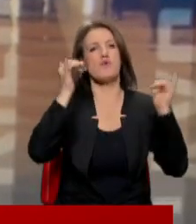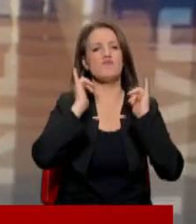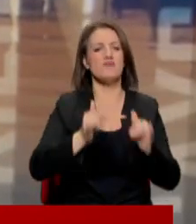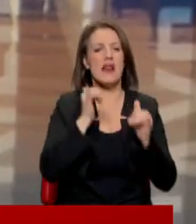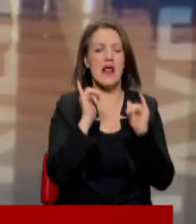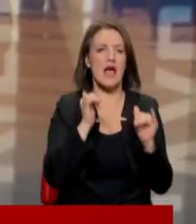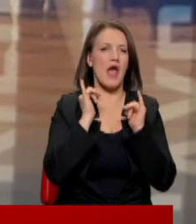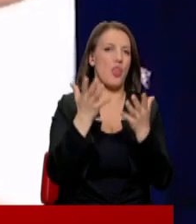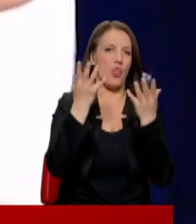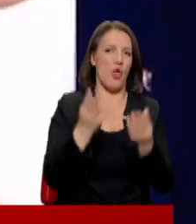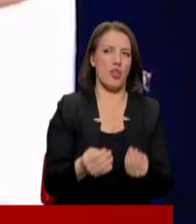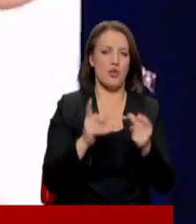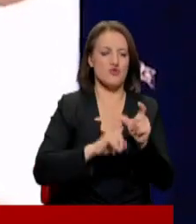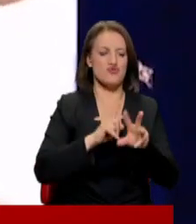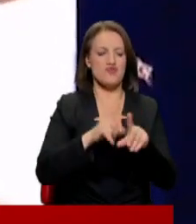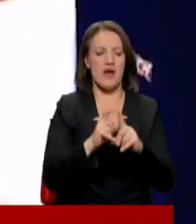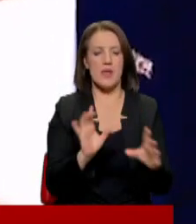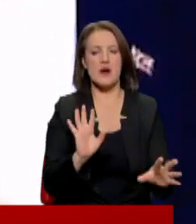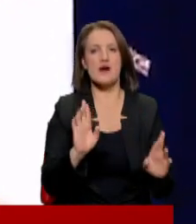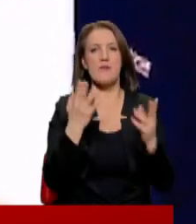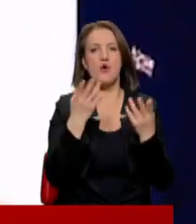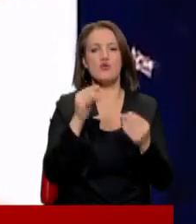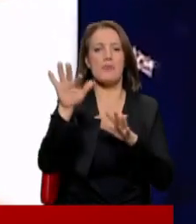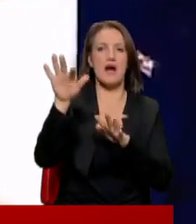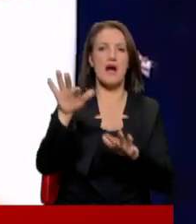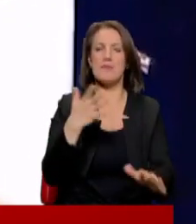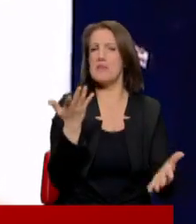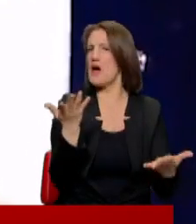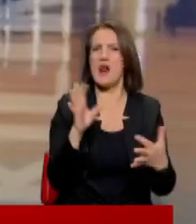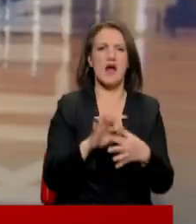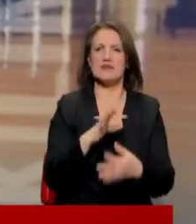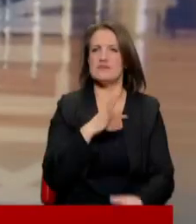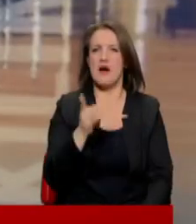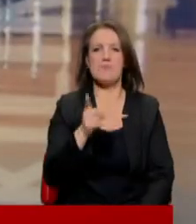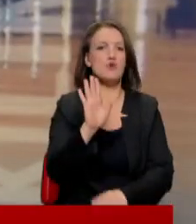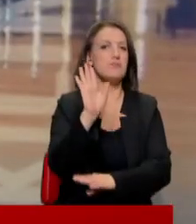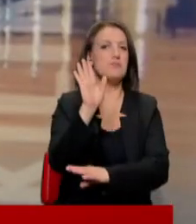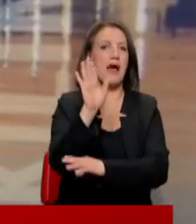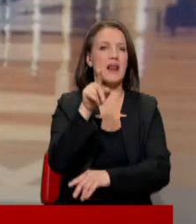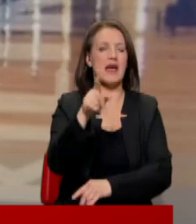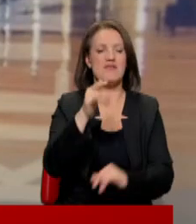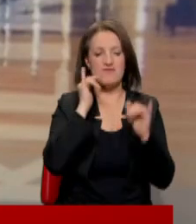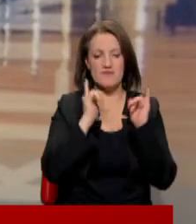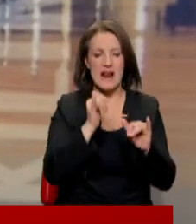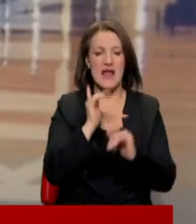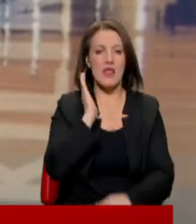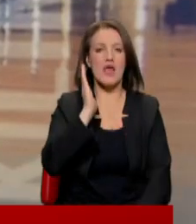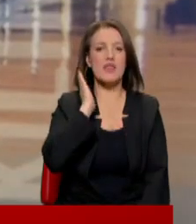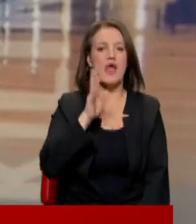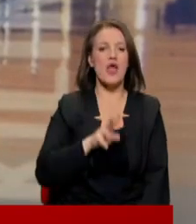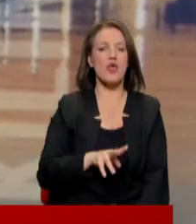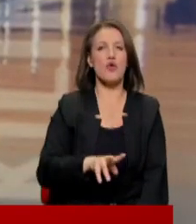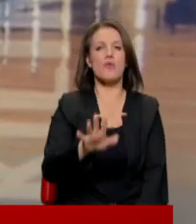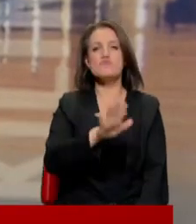felaket gerçekleşti. ÇED raporuyla toprak kaymasının ne alakası var? Bu belge felakete giden